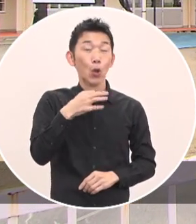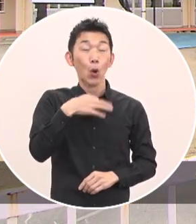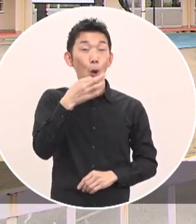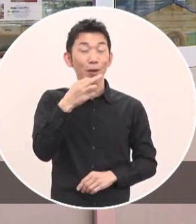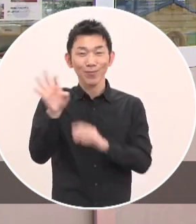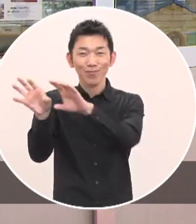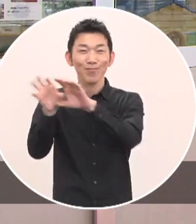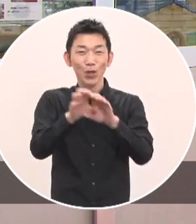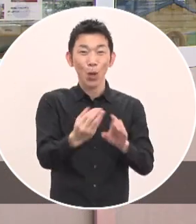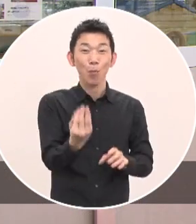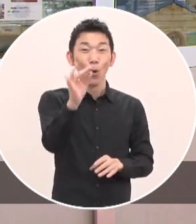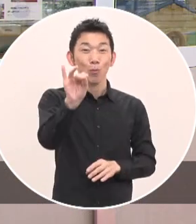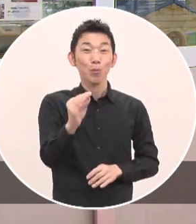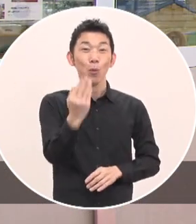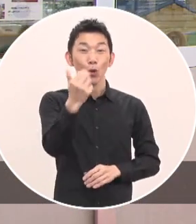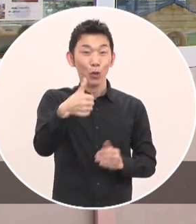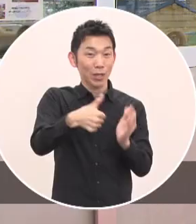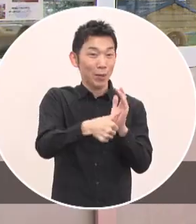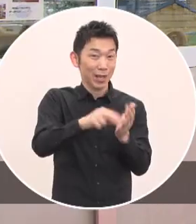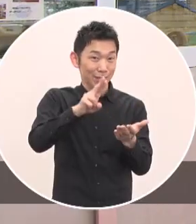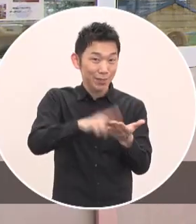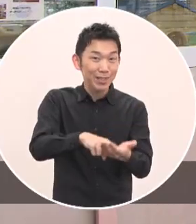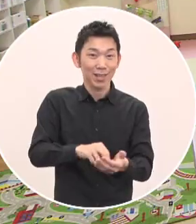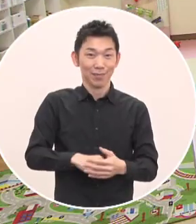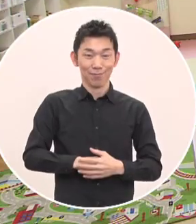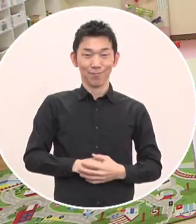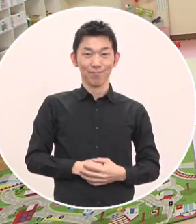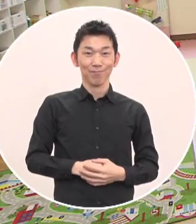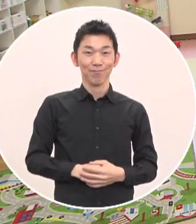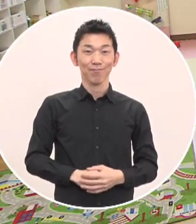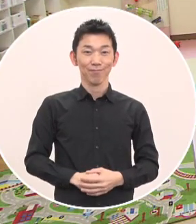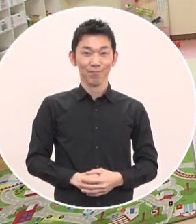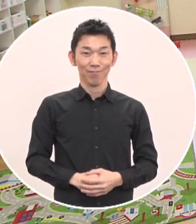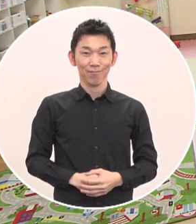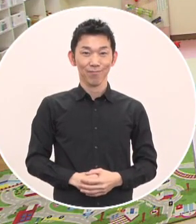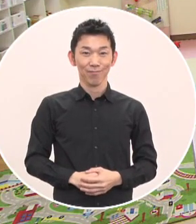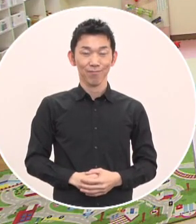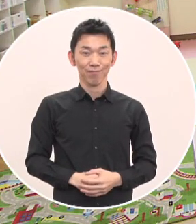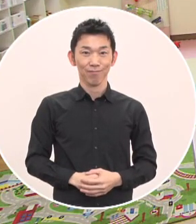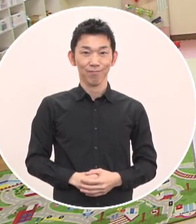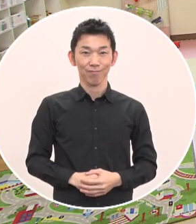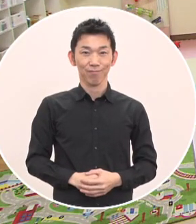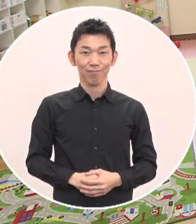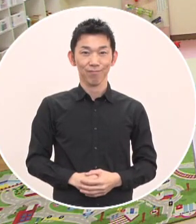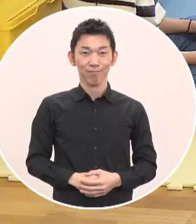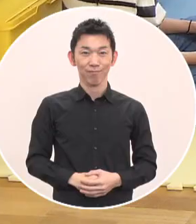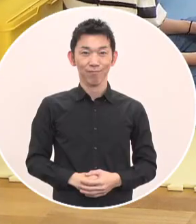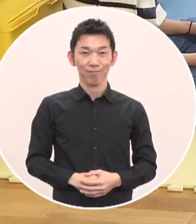名付けられていますんっと